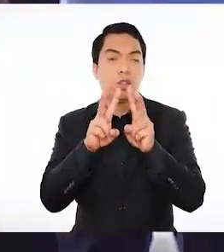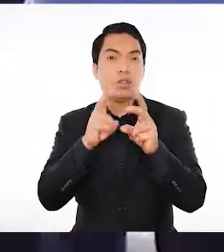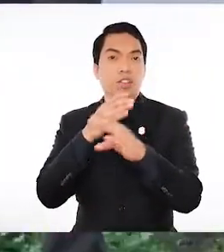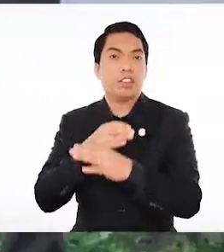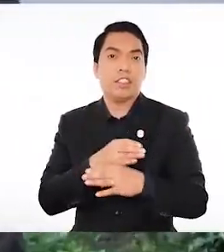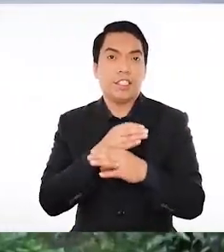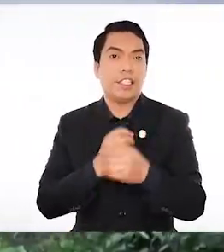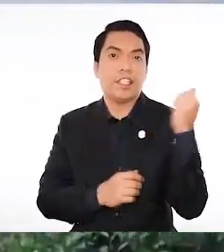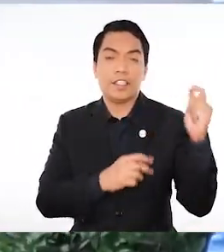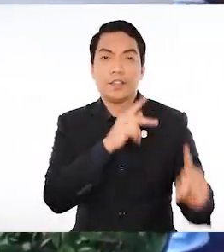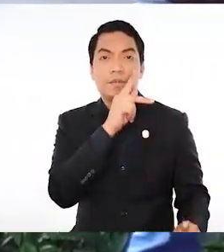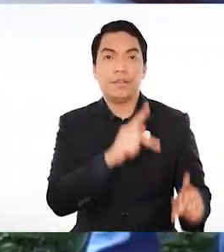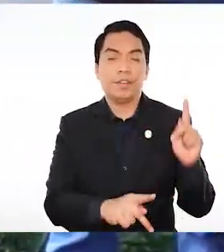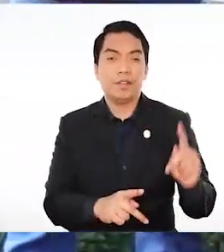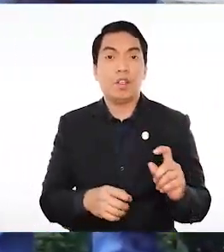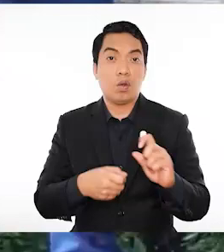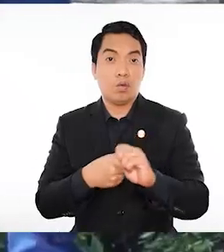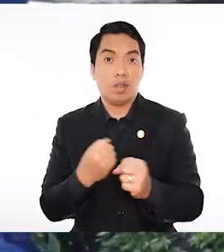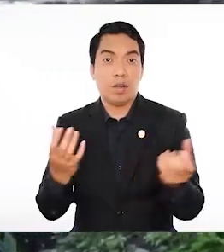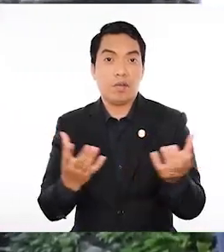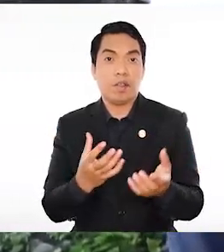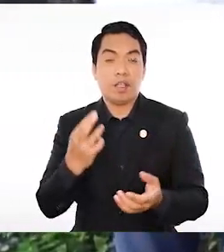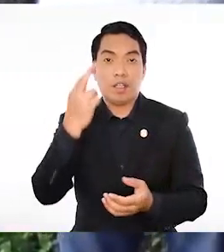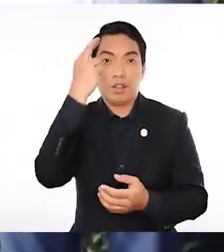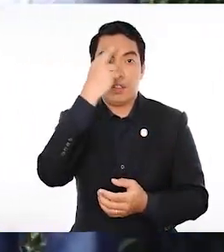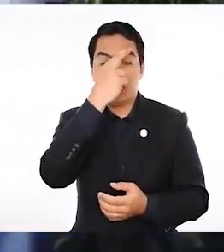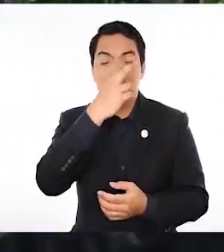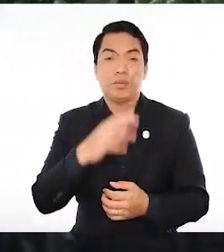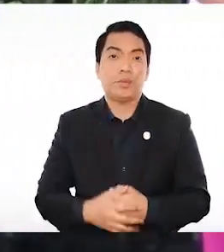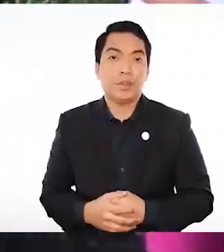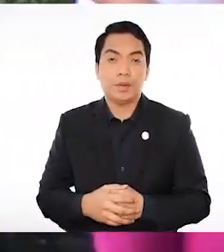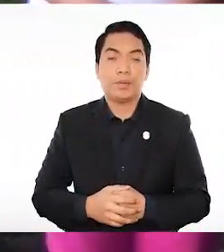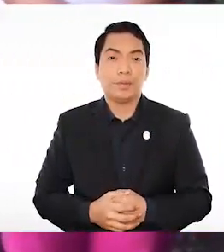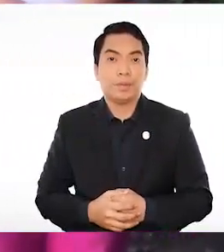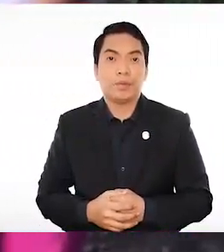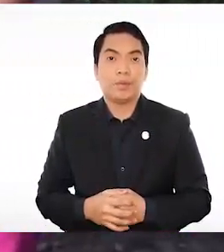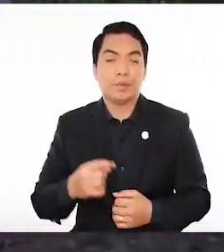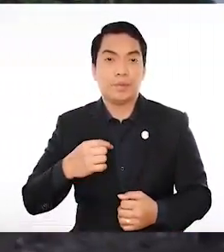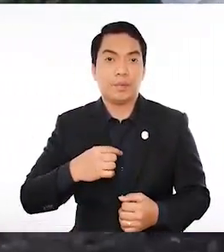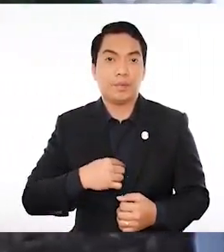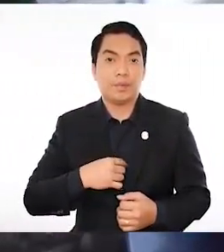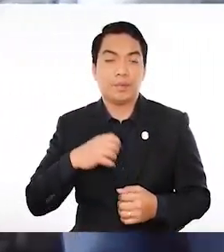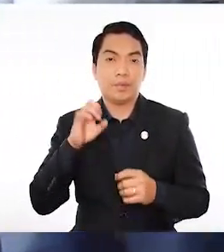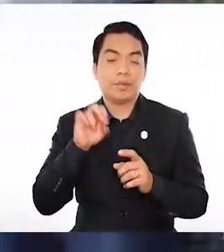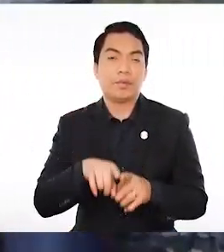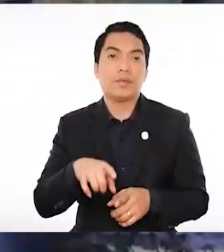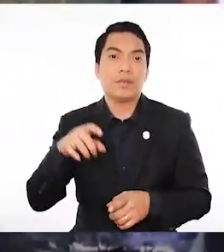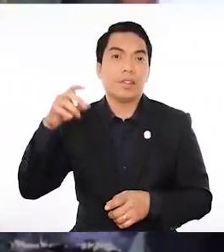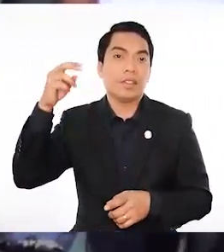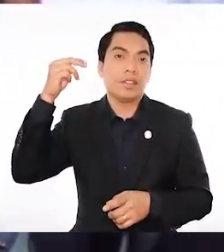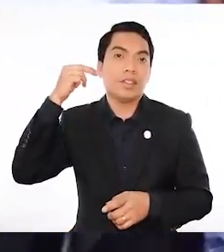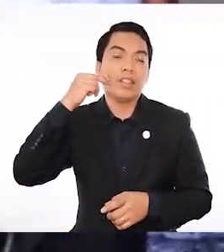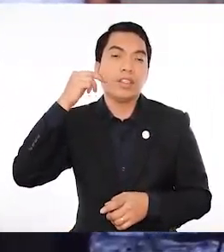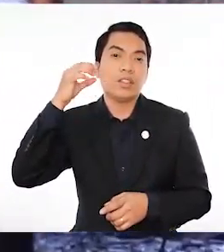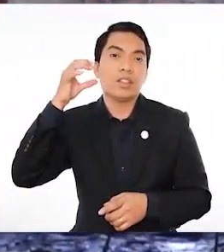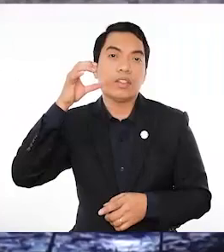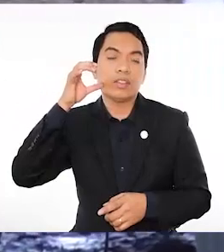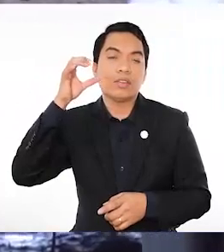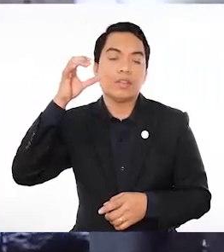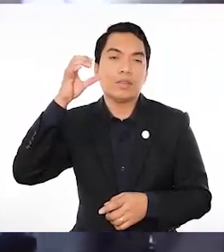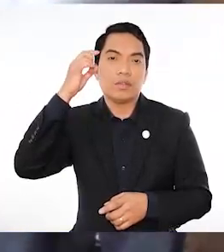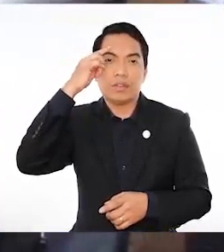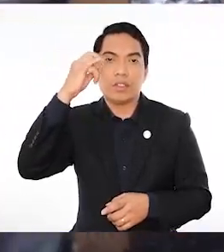sa kapwa. Mula po rito sa Rizal, Santiago City, ako po si kapatid na Nico Concepcion para sa Iglesia